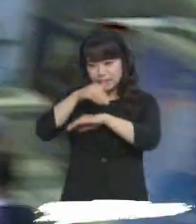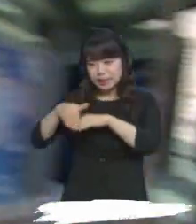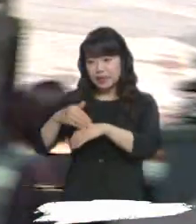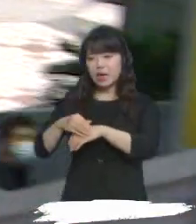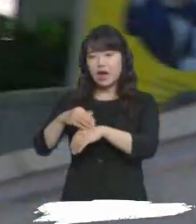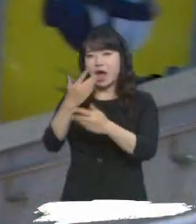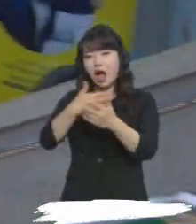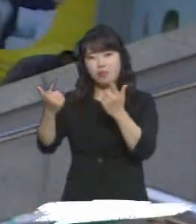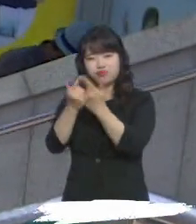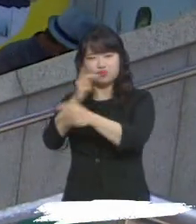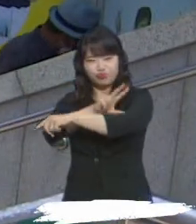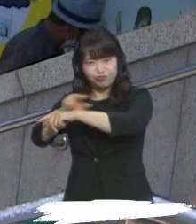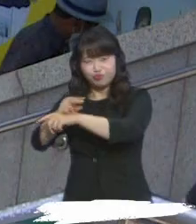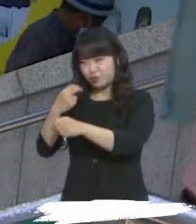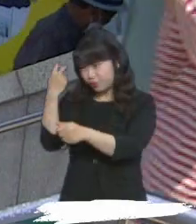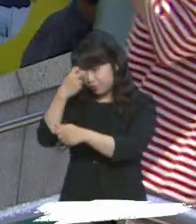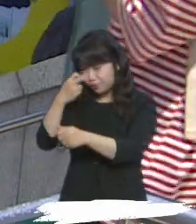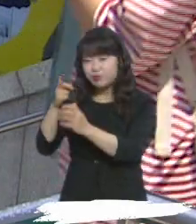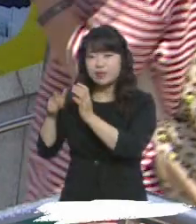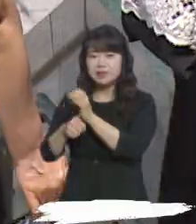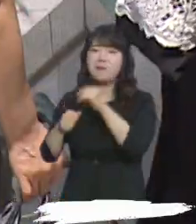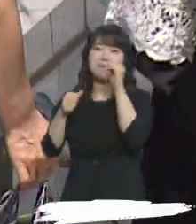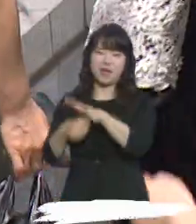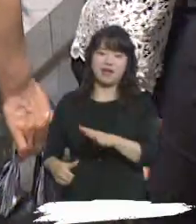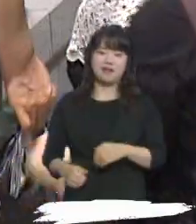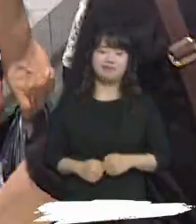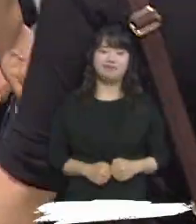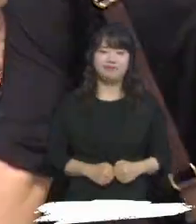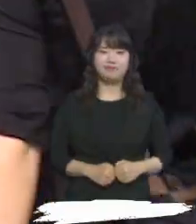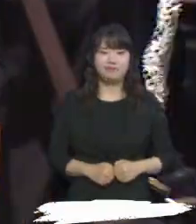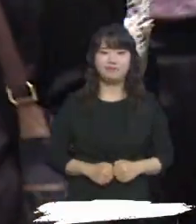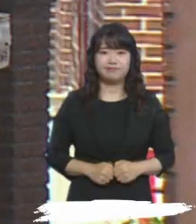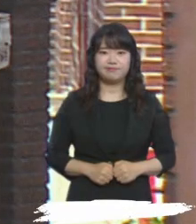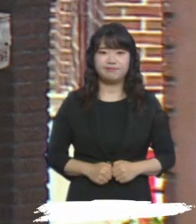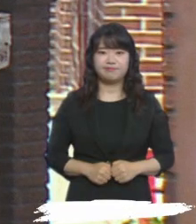강북 횡단선은 예비타당성 심의 결과 탈락했습니다.